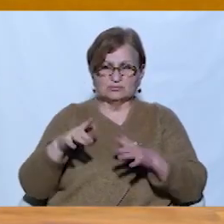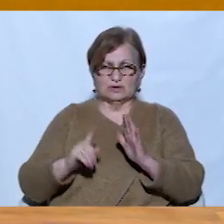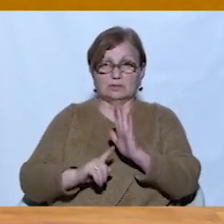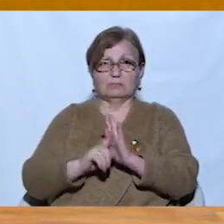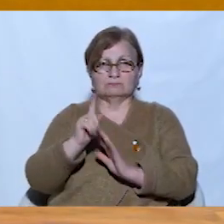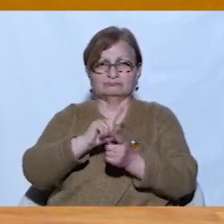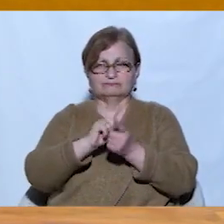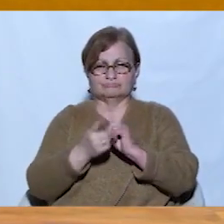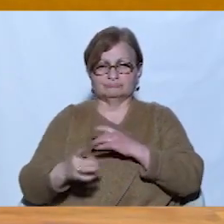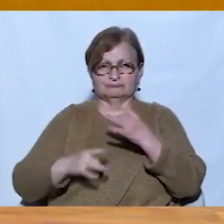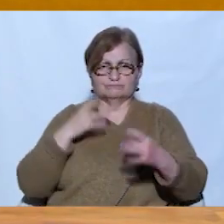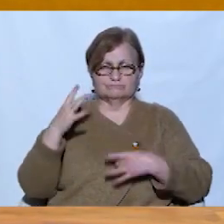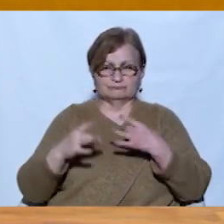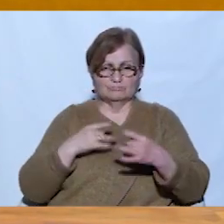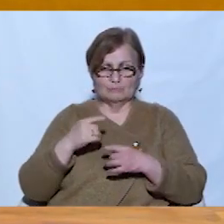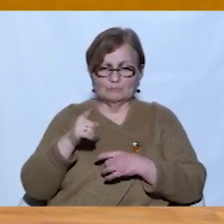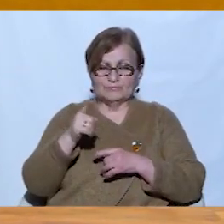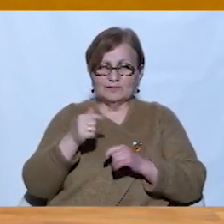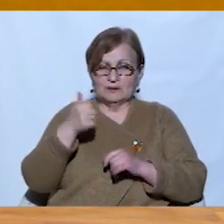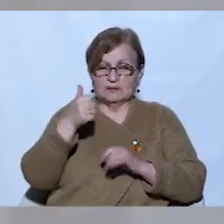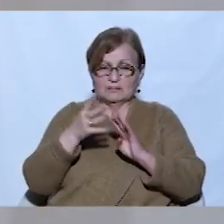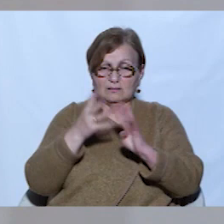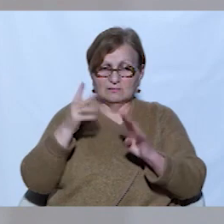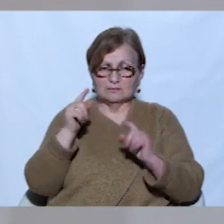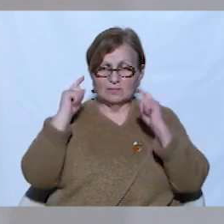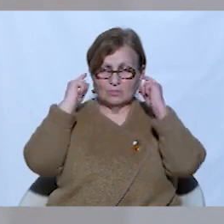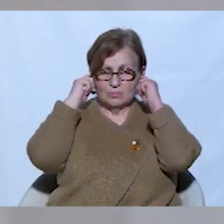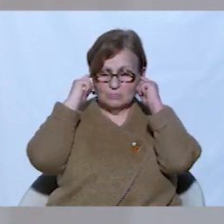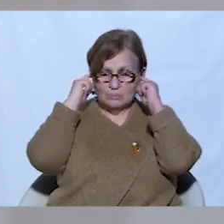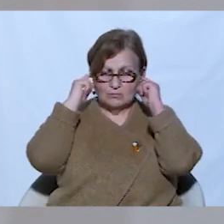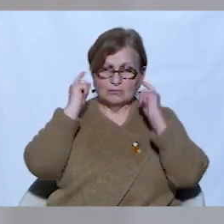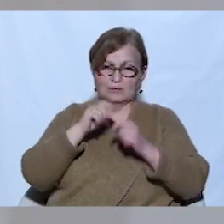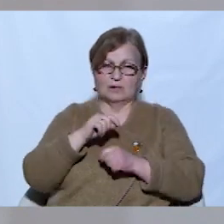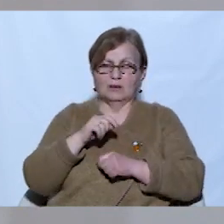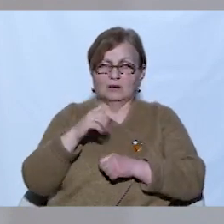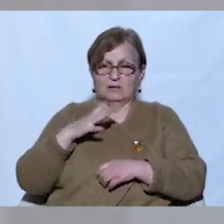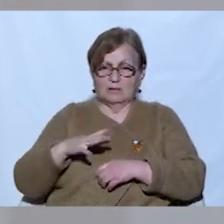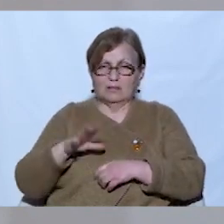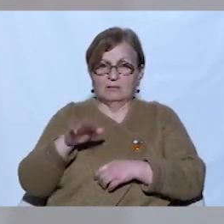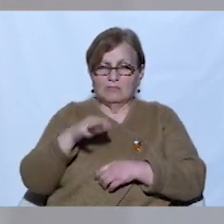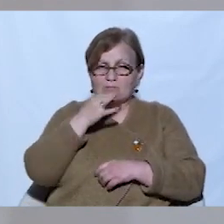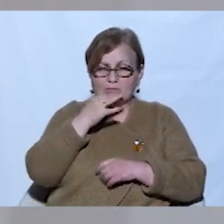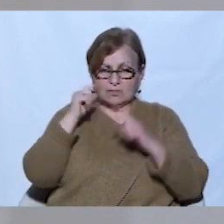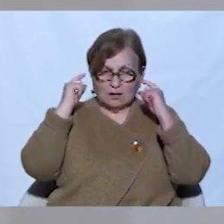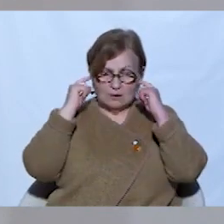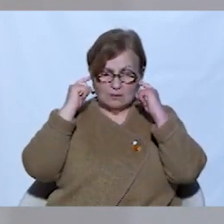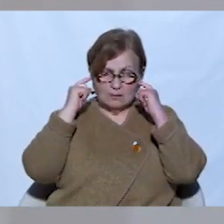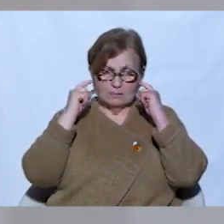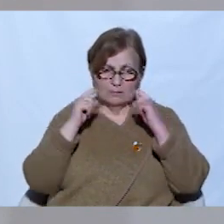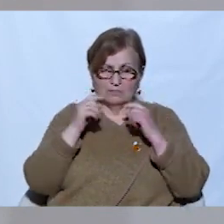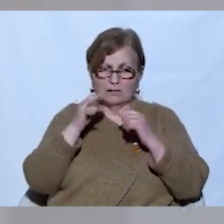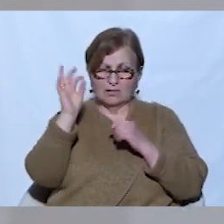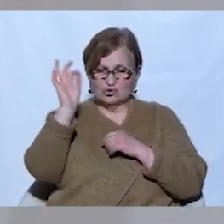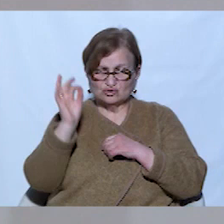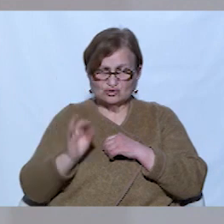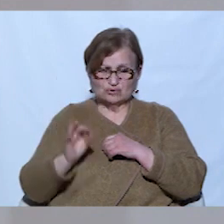ამ ხმასთან ერთად ყოფნა, ხო? პირველ რიგში საკეთებს შეიძლება უბრალოდ ყურებში გაიკეთოს ხელი. მე ეს კონკრეტული ყურებში გაკეთება ხელი, სადაც ძალიან ხშირი